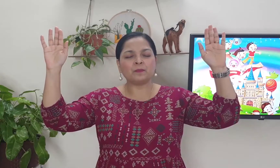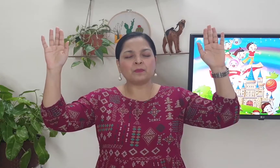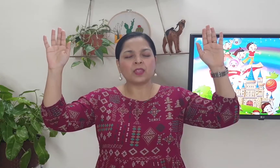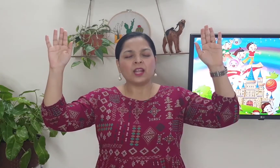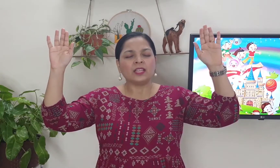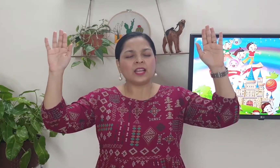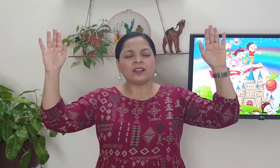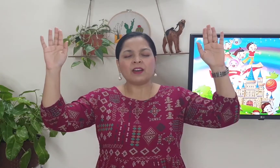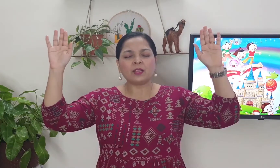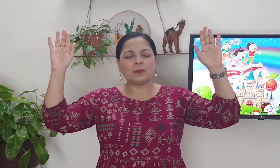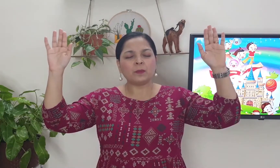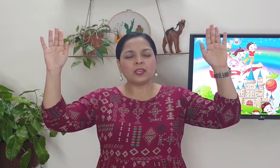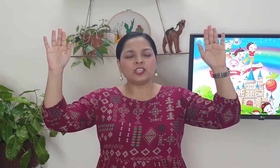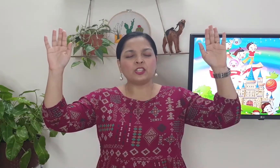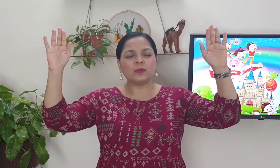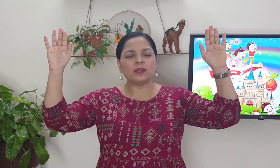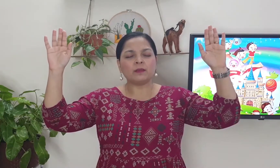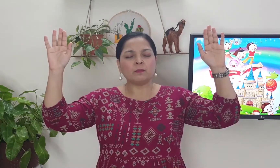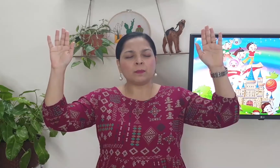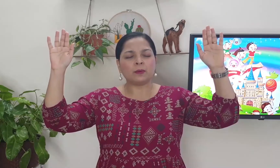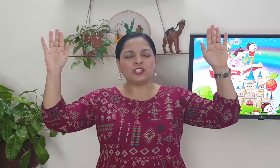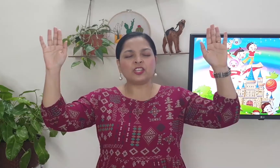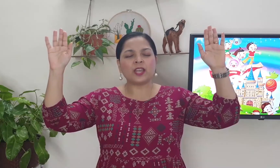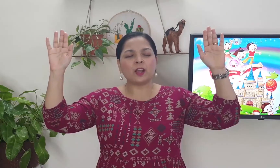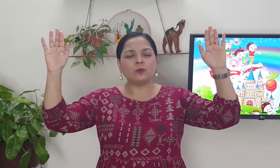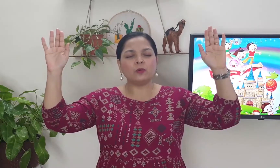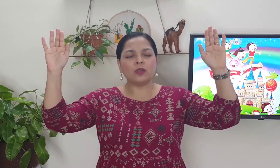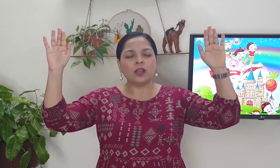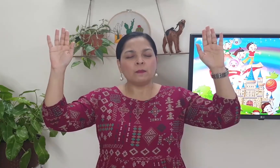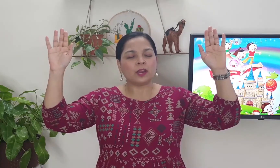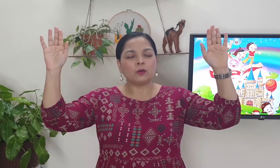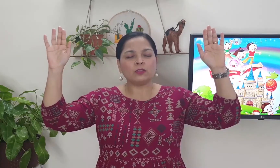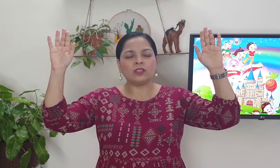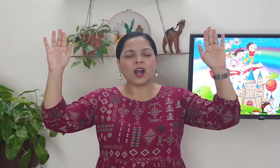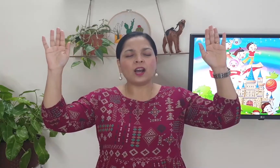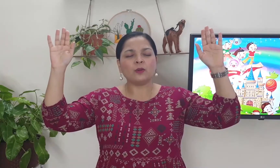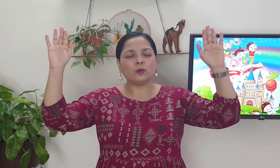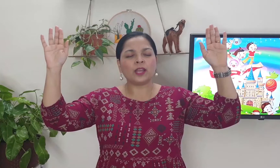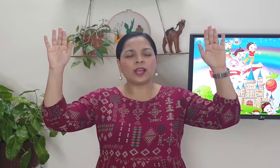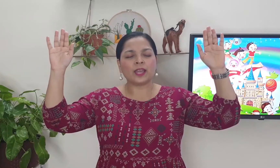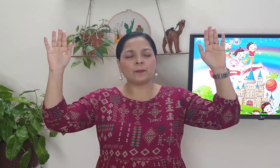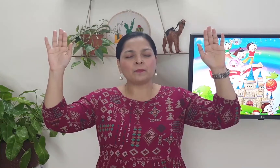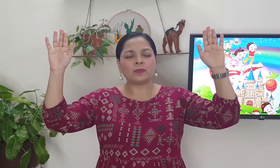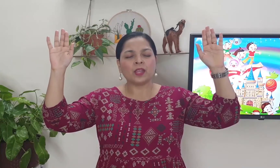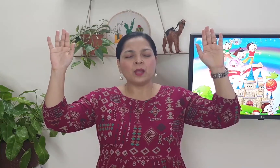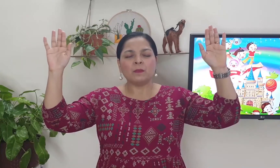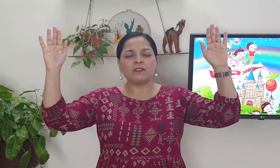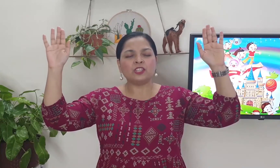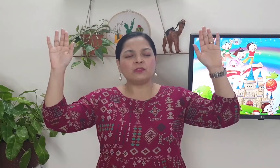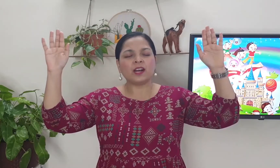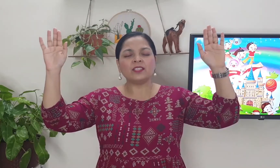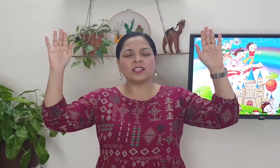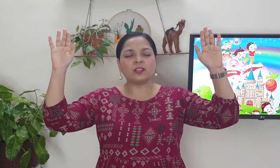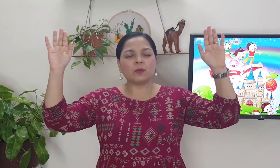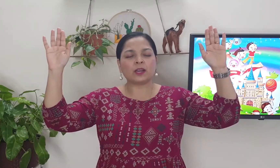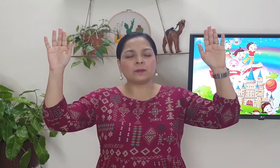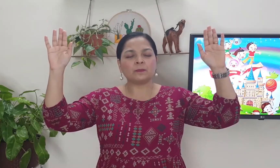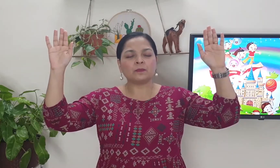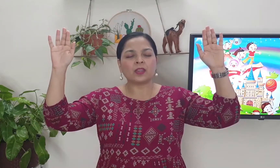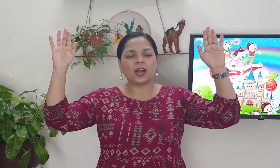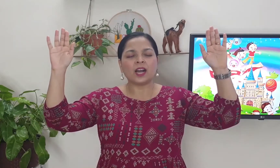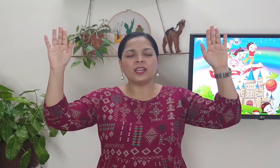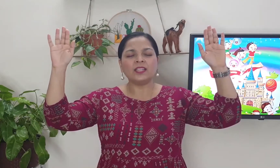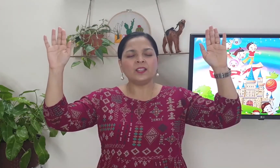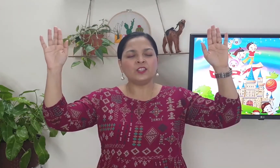होण्यासाठी. धन्यवाद परमेश्वरा, मला वाचवण्यासाठी माझा उद्धार झाला आहे. मी विश्वासाच्या